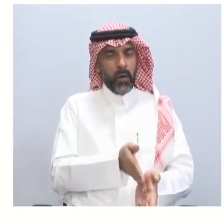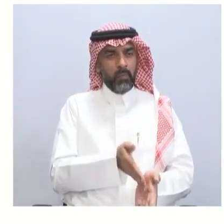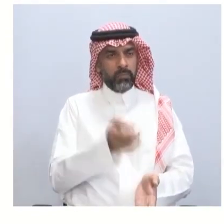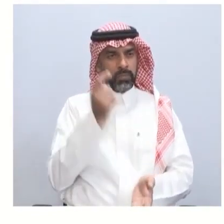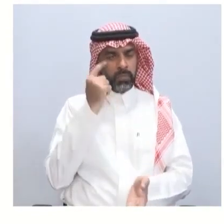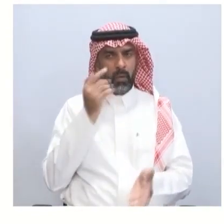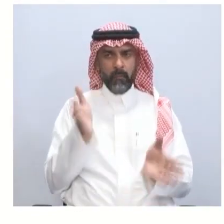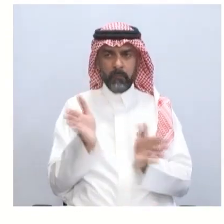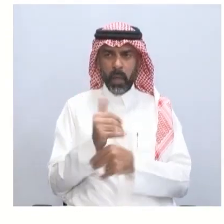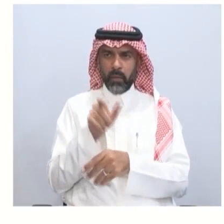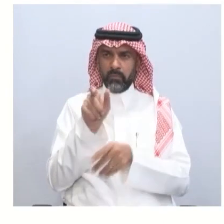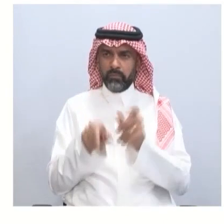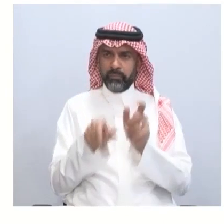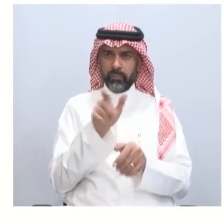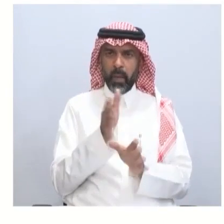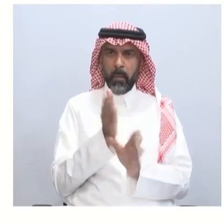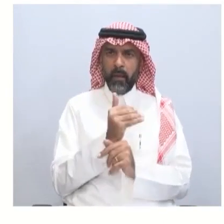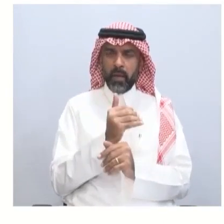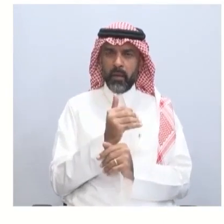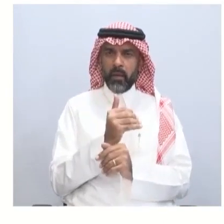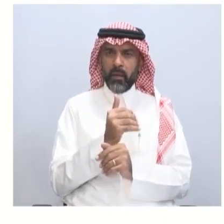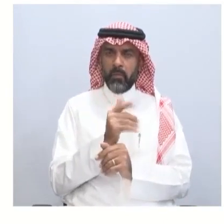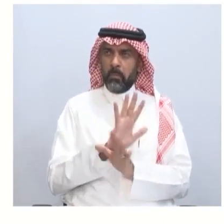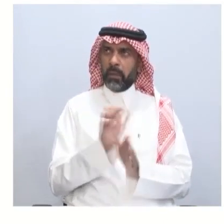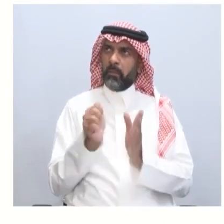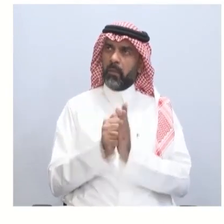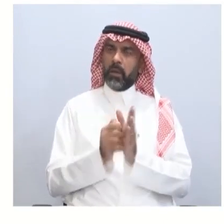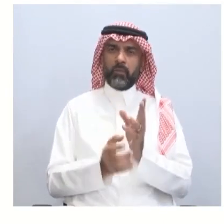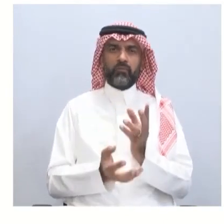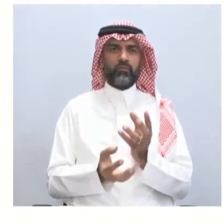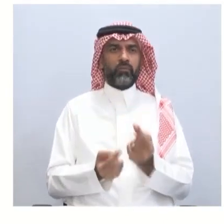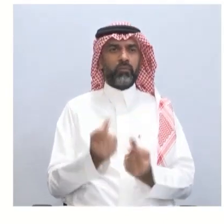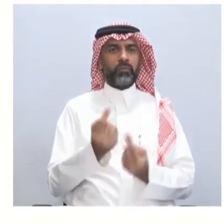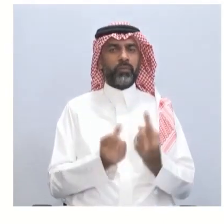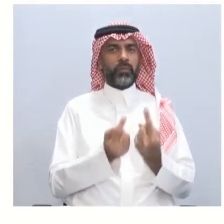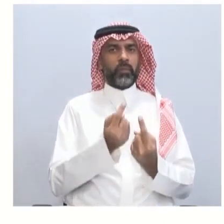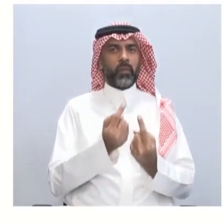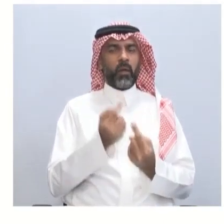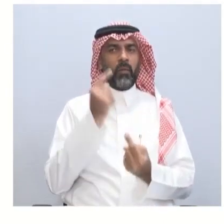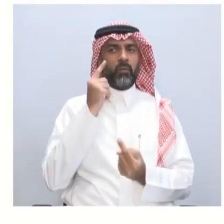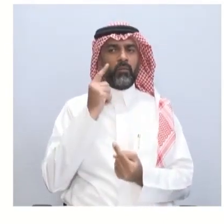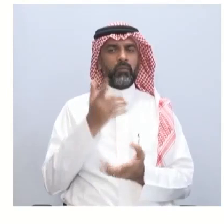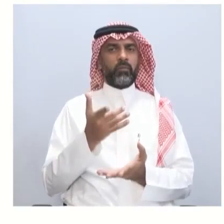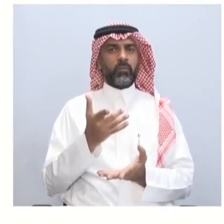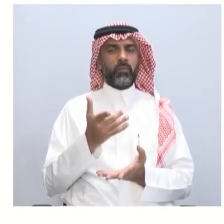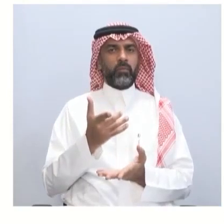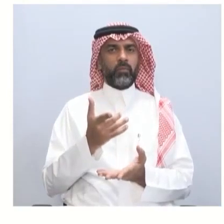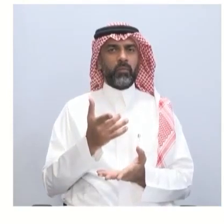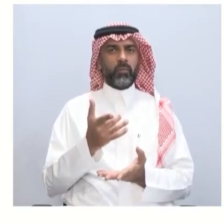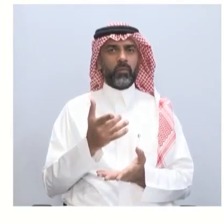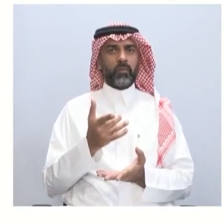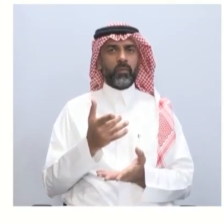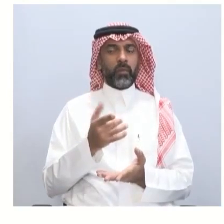دل على طيب ارضها ونتج عنها وفره نخيلها ممتازين ومزارعها